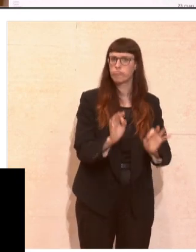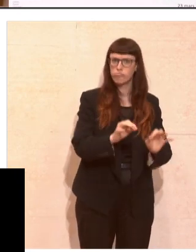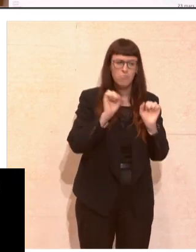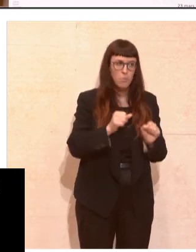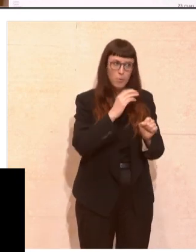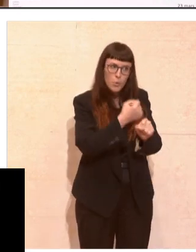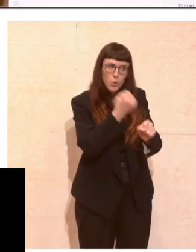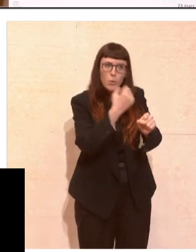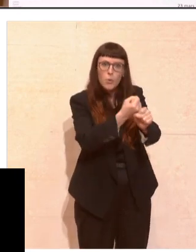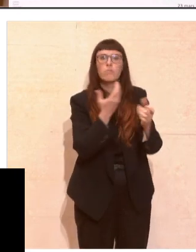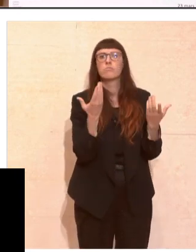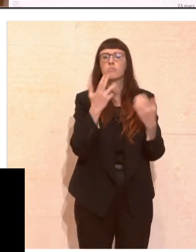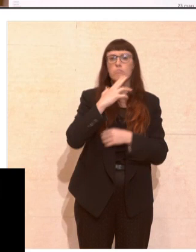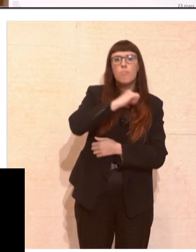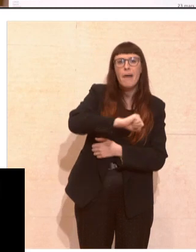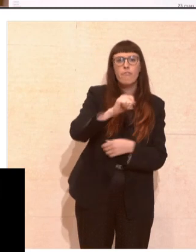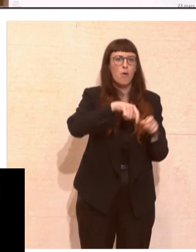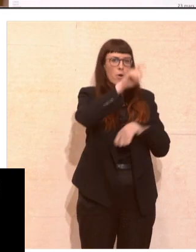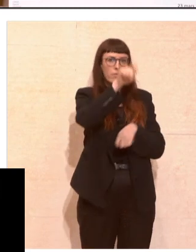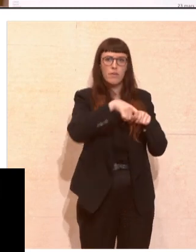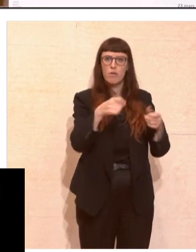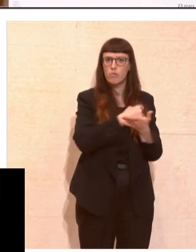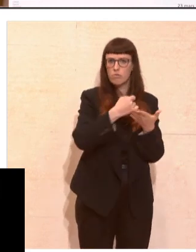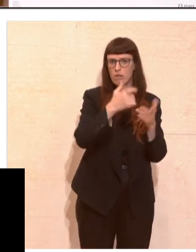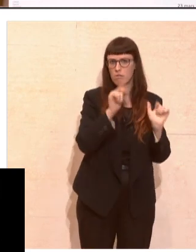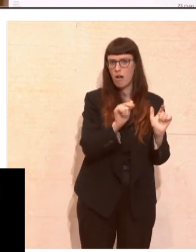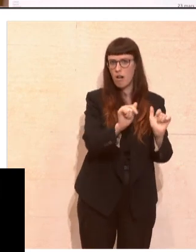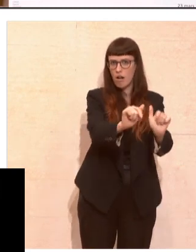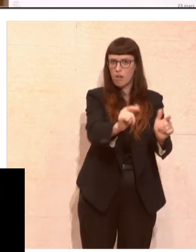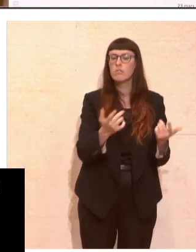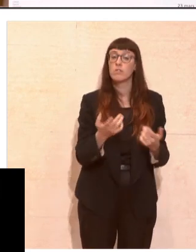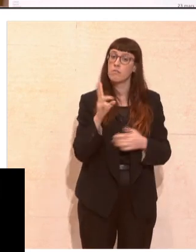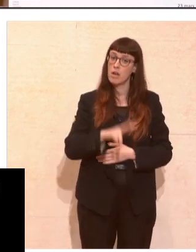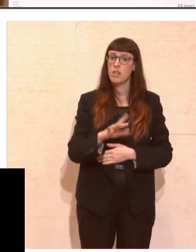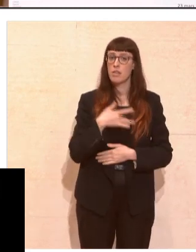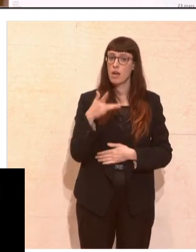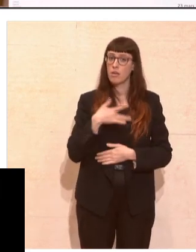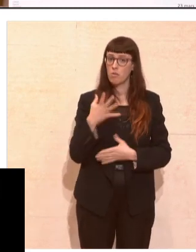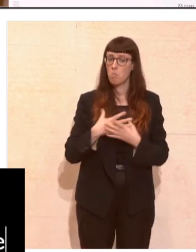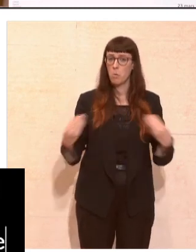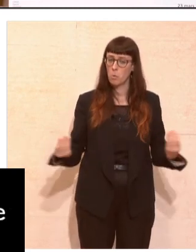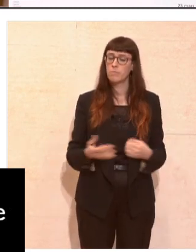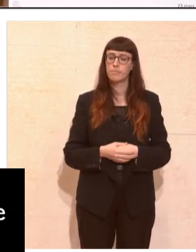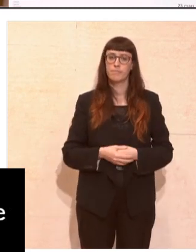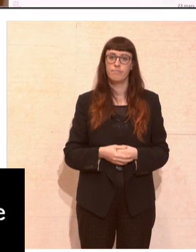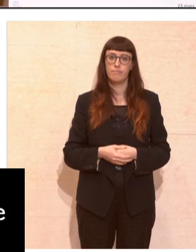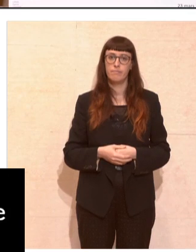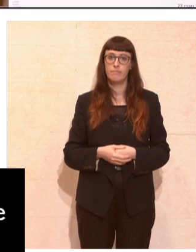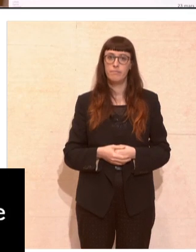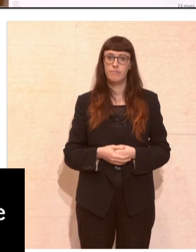toutes sortes de performances cognitives. Donc, c'est très intéressant finalement à regarder pour voir est-ce qu'il